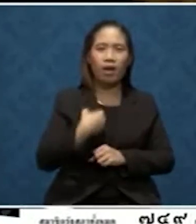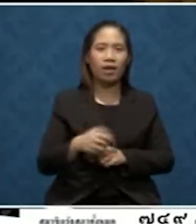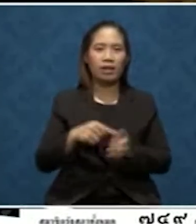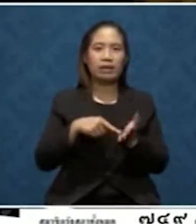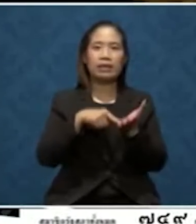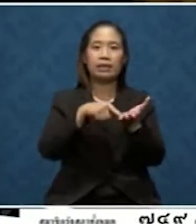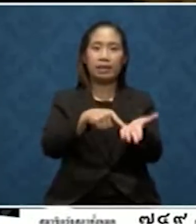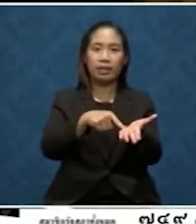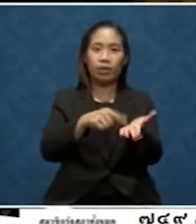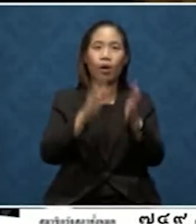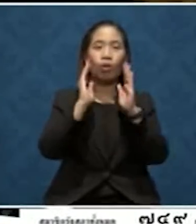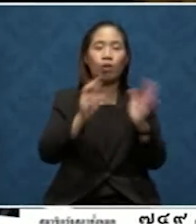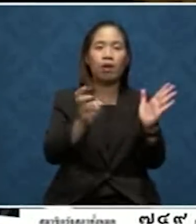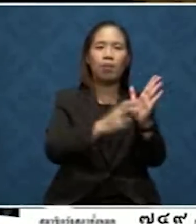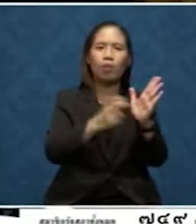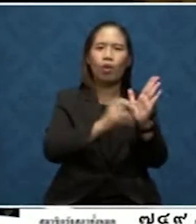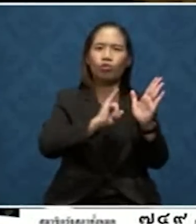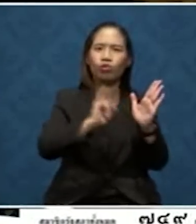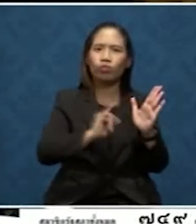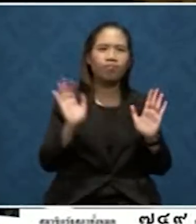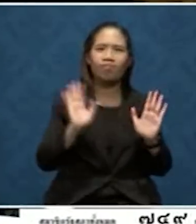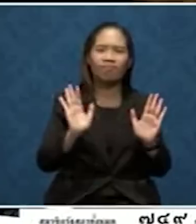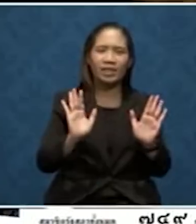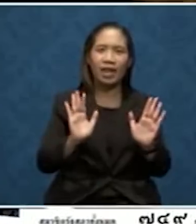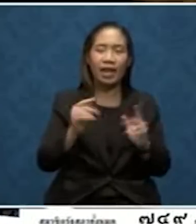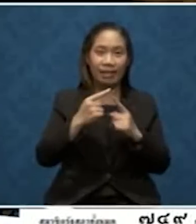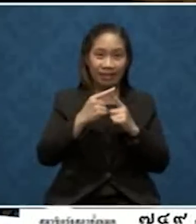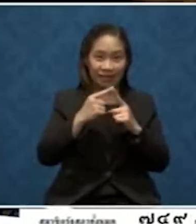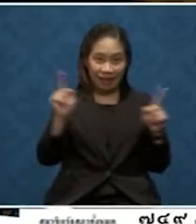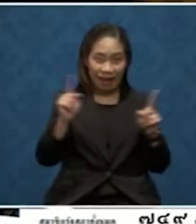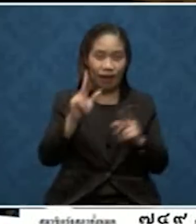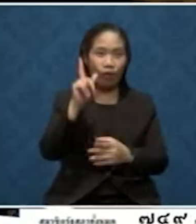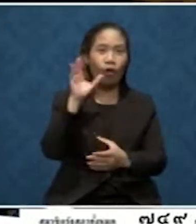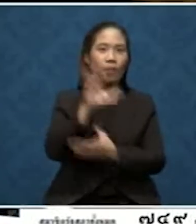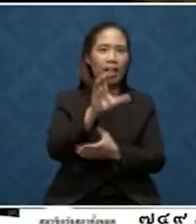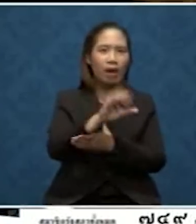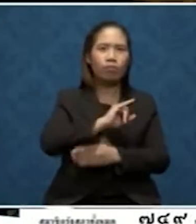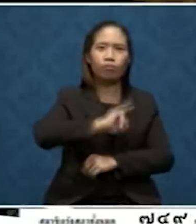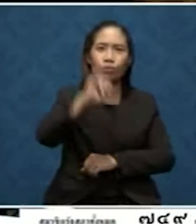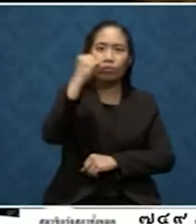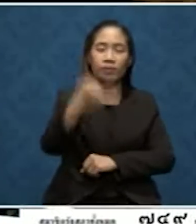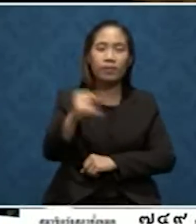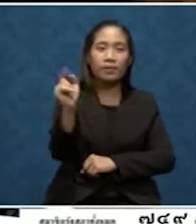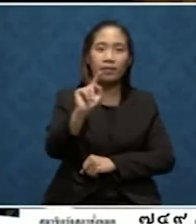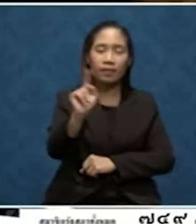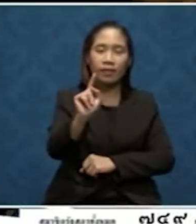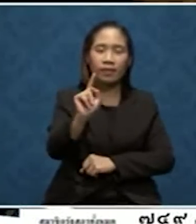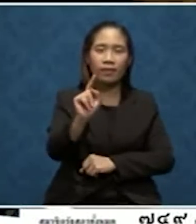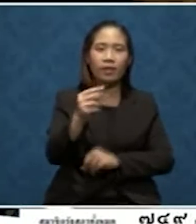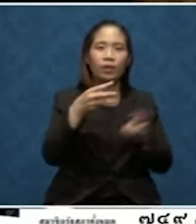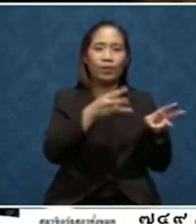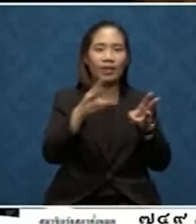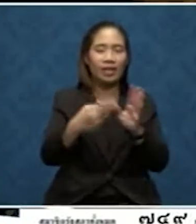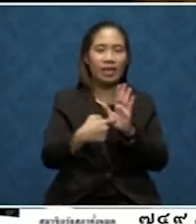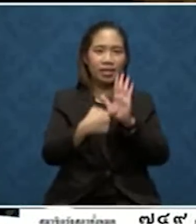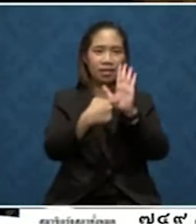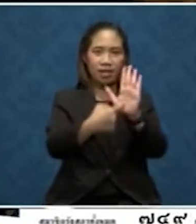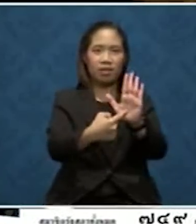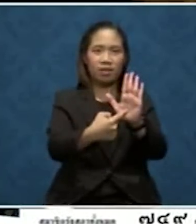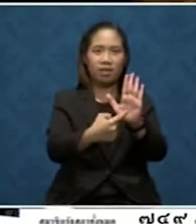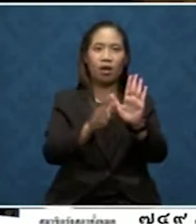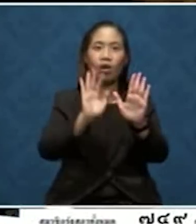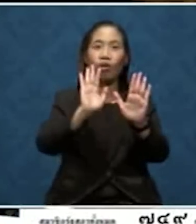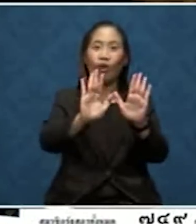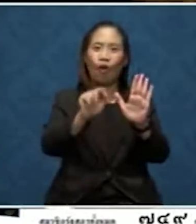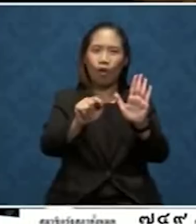าแมผู้รรองถูกตองเท่านั้นนะครับแต่มันถูกต้องตามข้อบังครับหรือไม่การเสนอของผู้